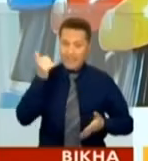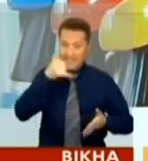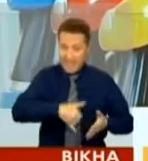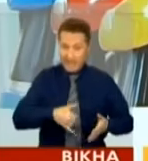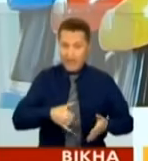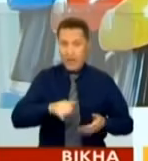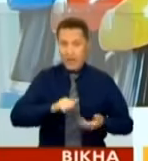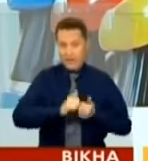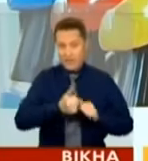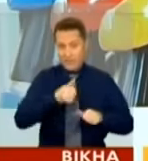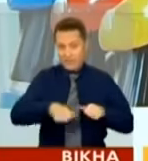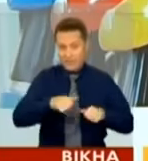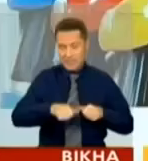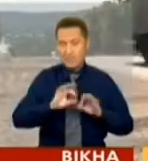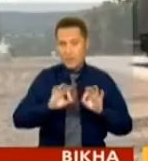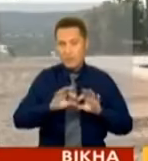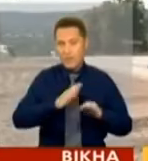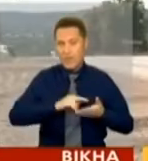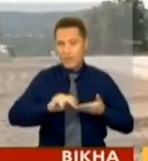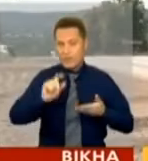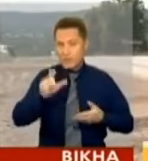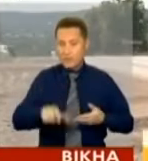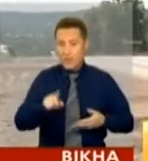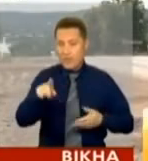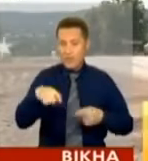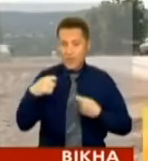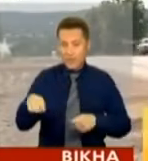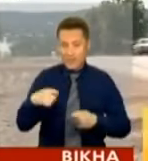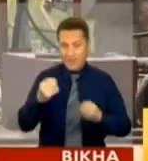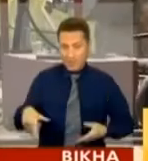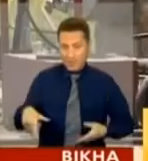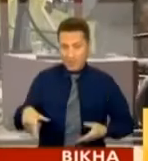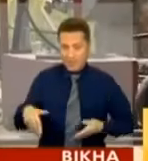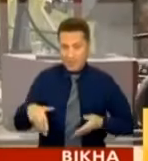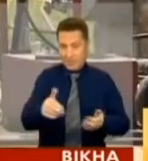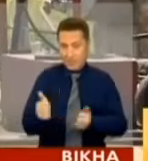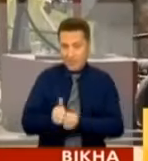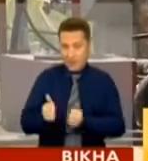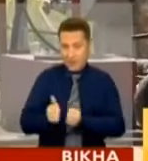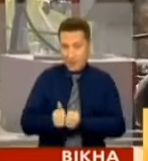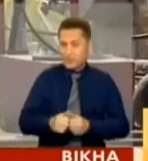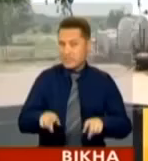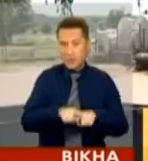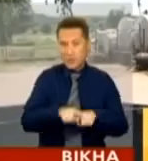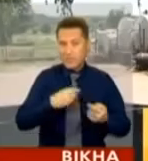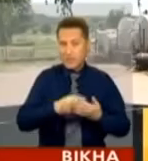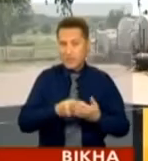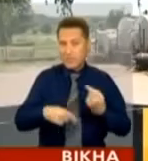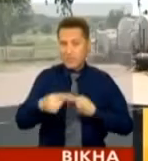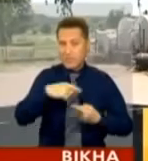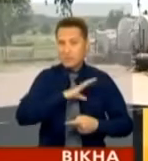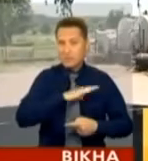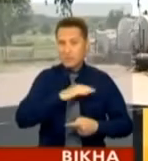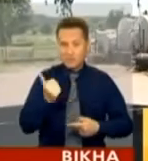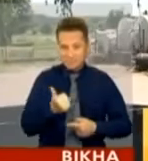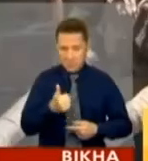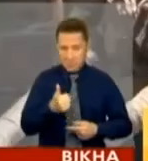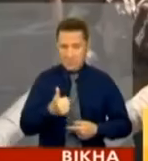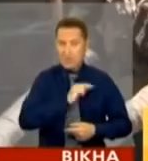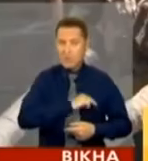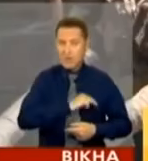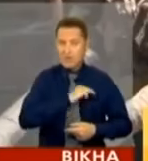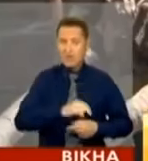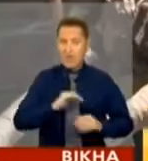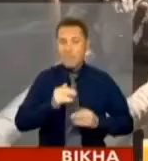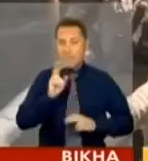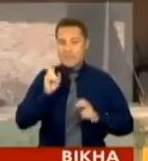з'ясовувала Олена Рибницька. Вони продавали бензин просто при дорозі. Схоже, бізнес був успішний, адже мінізавод працював